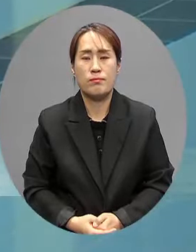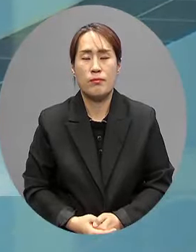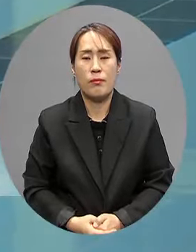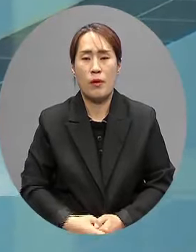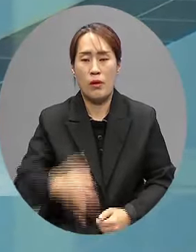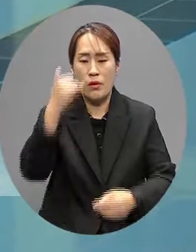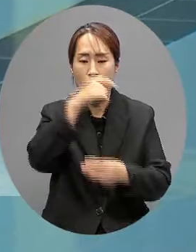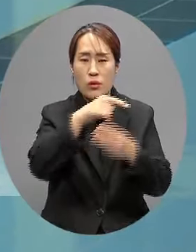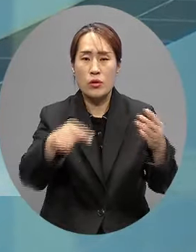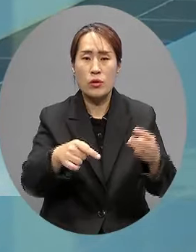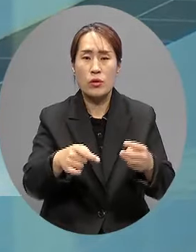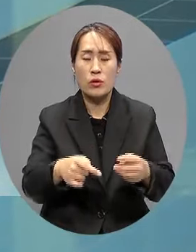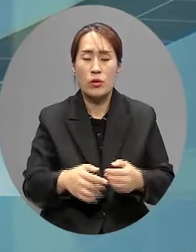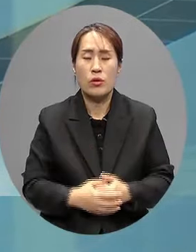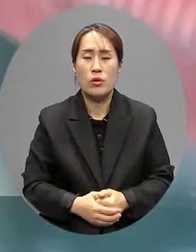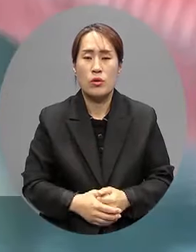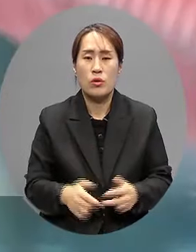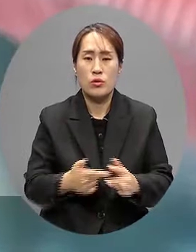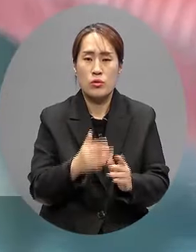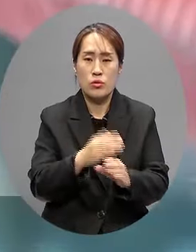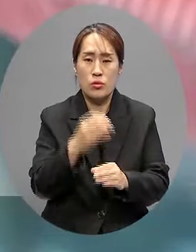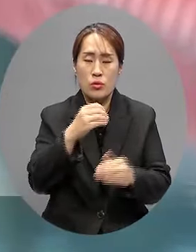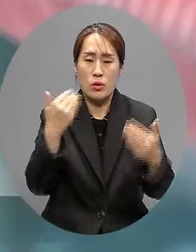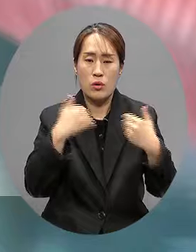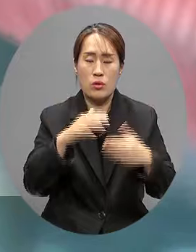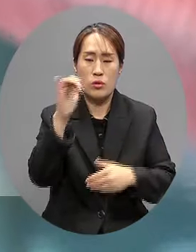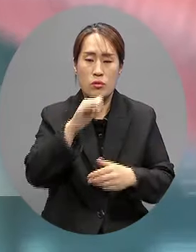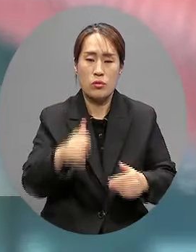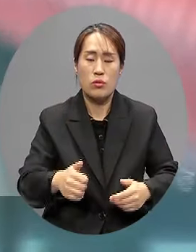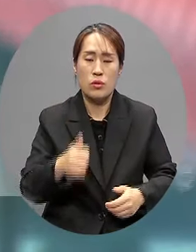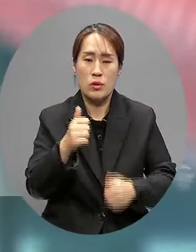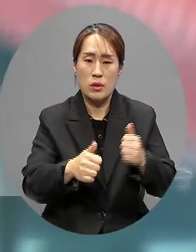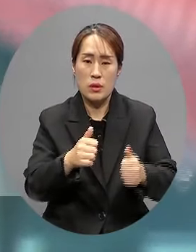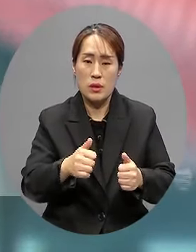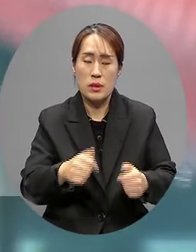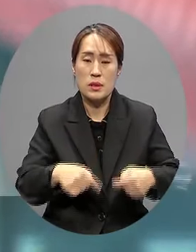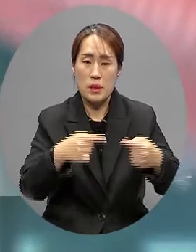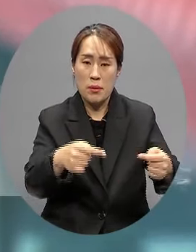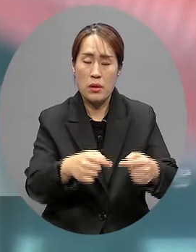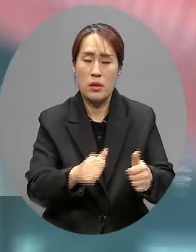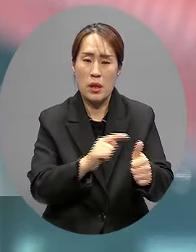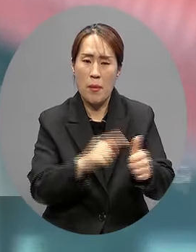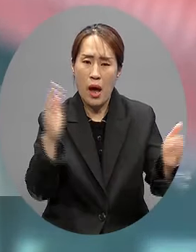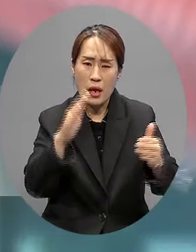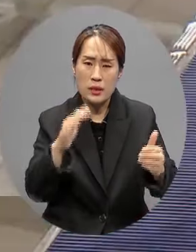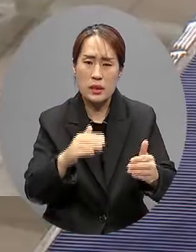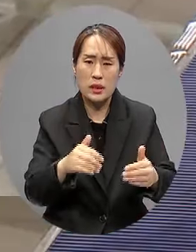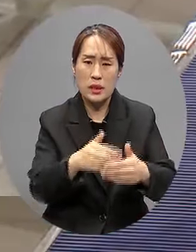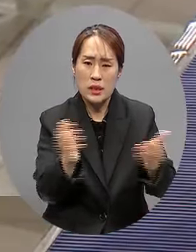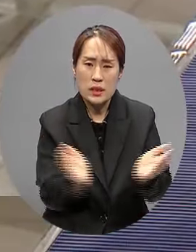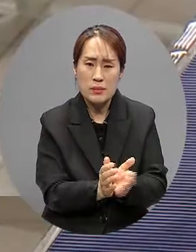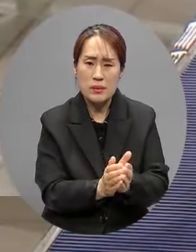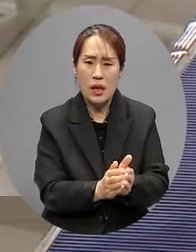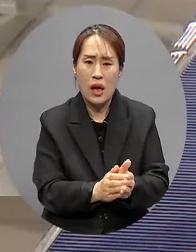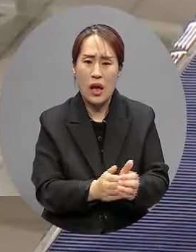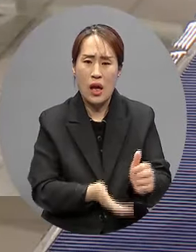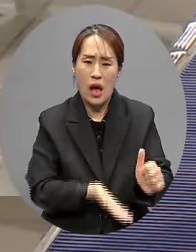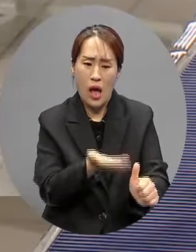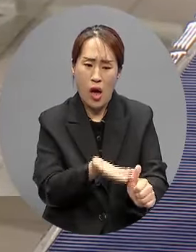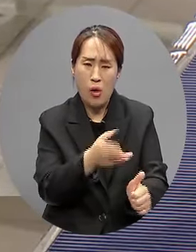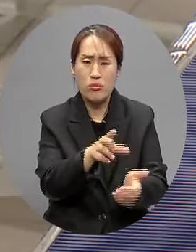충시 초중고등학교 대표로 전국대회 출전하는 생 에서 남학생들 사이에 집단 성폭력이 벌어졌다는